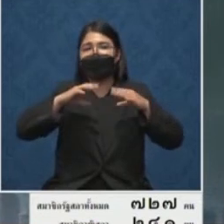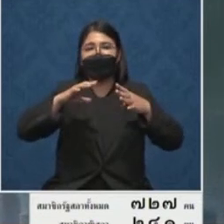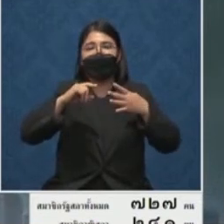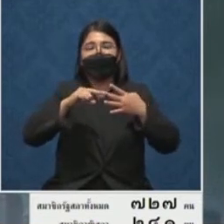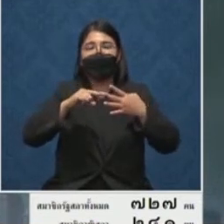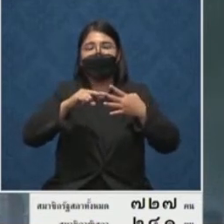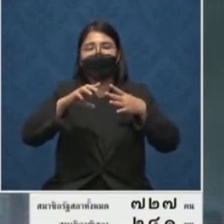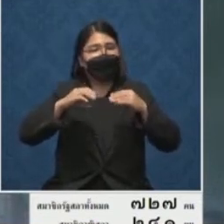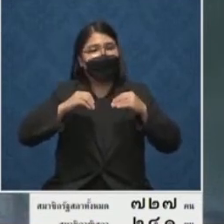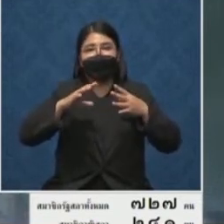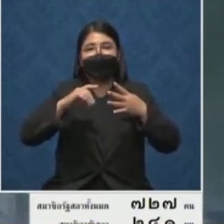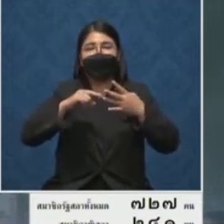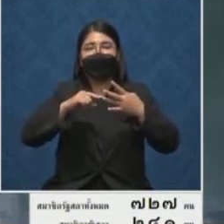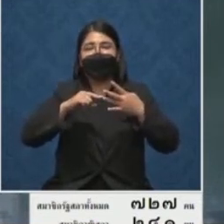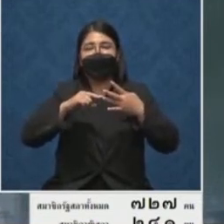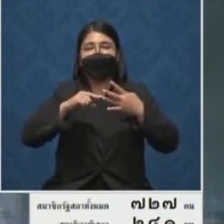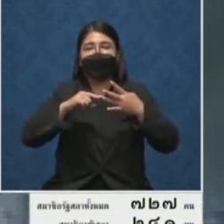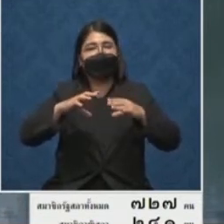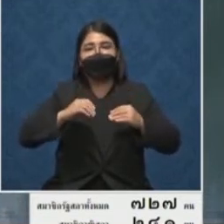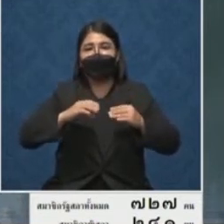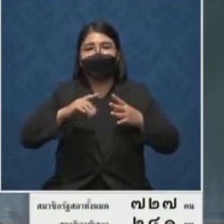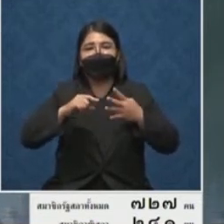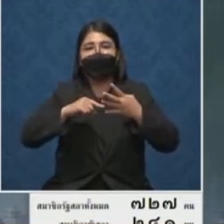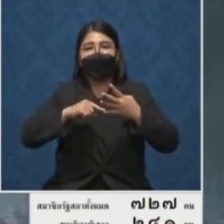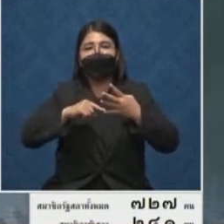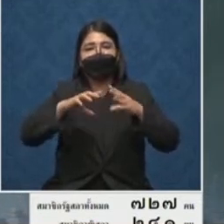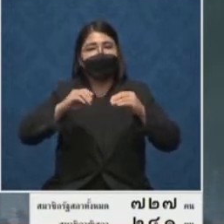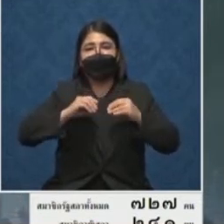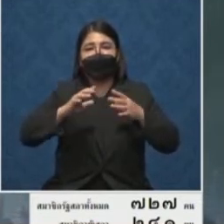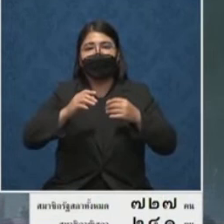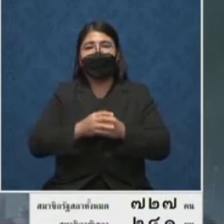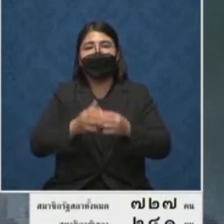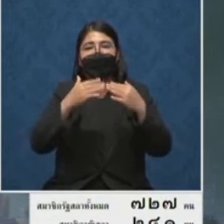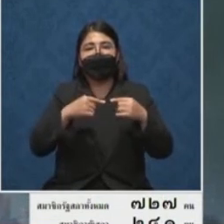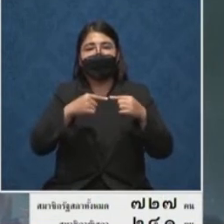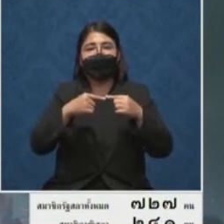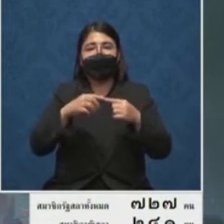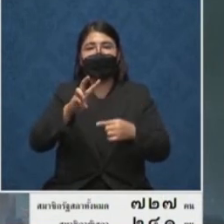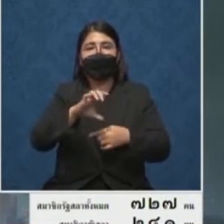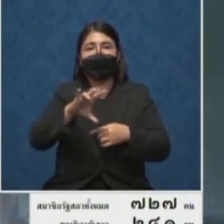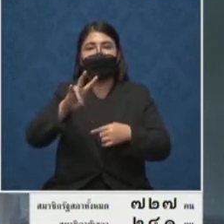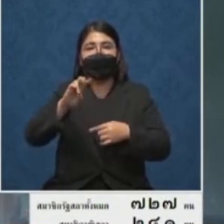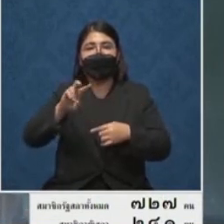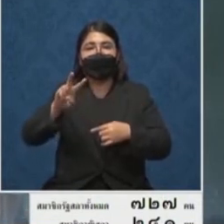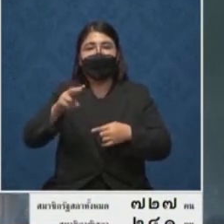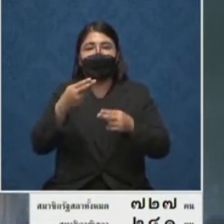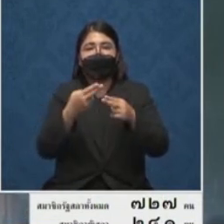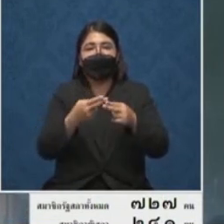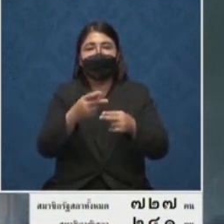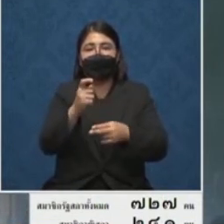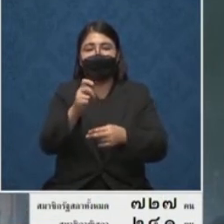1ไม่รับหลักการ2ไม่รับหลักการ3ไม่รับหลักการ4ไม่รับหลักการ